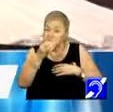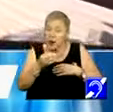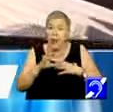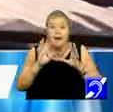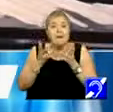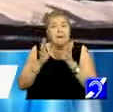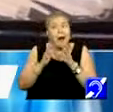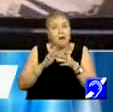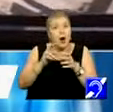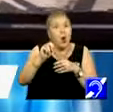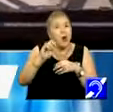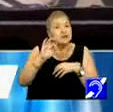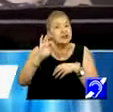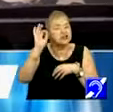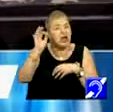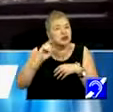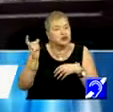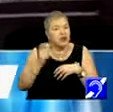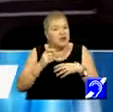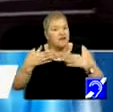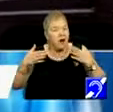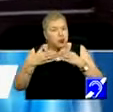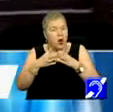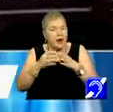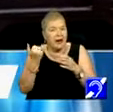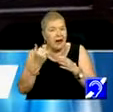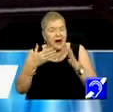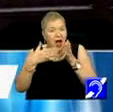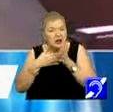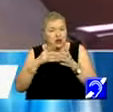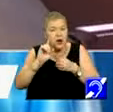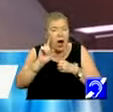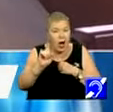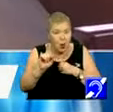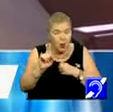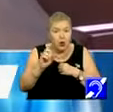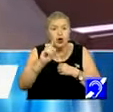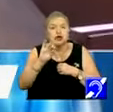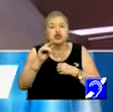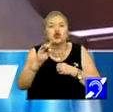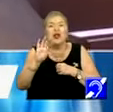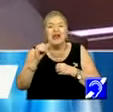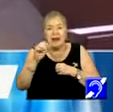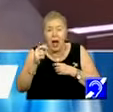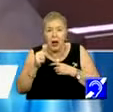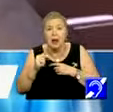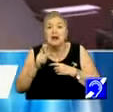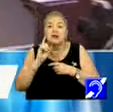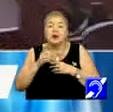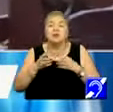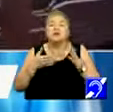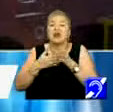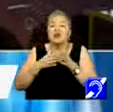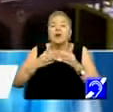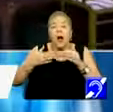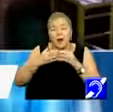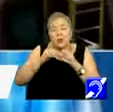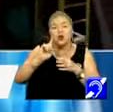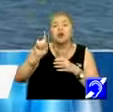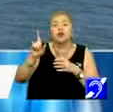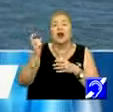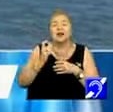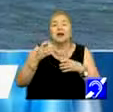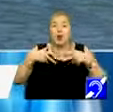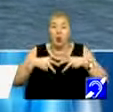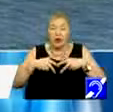aproximativ 80% dintre navele care ajung în portul Sulina sunt cu destinație către aceste porturi ucrainene,